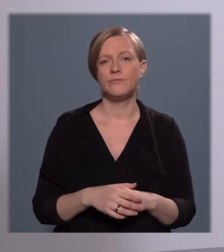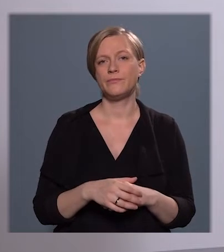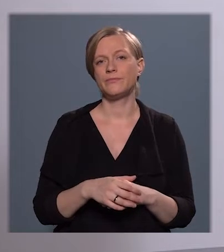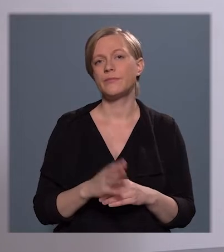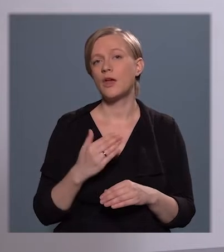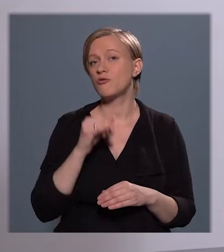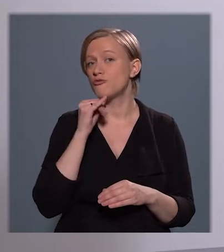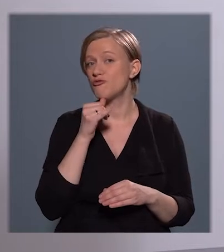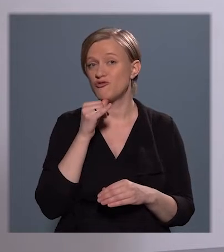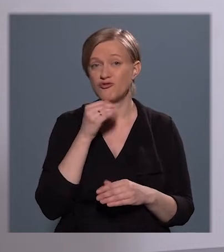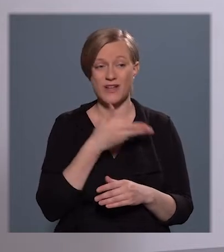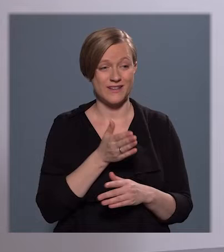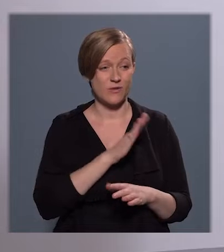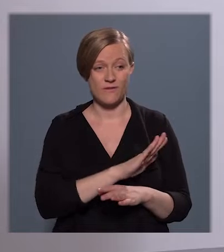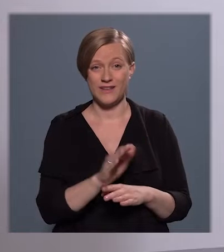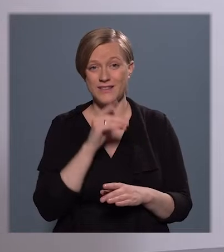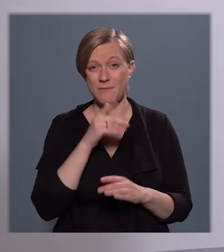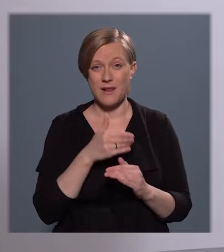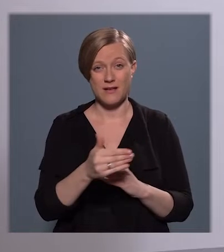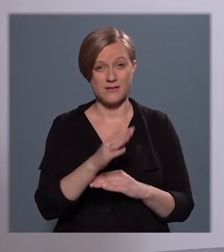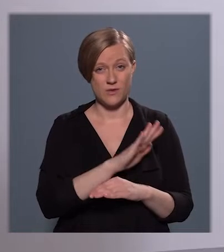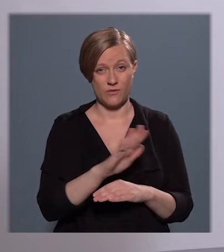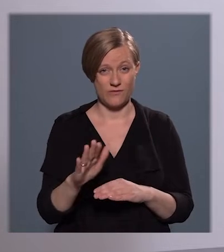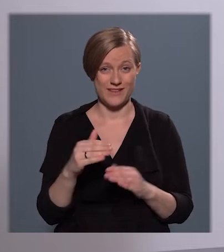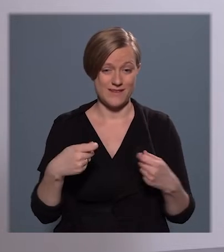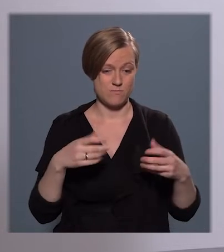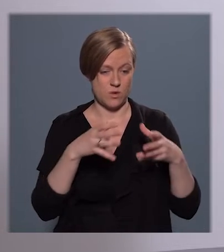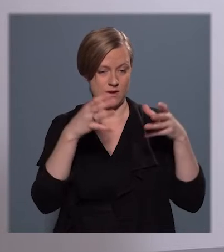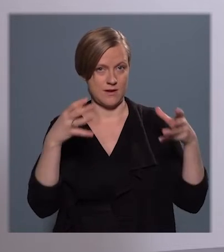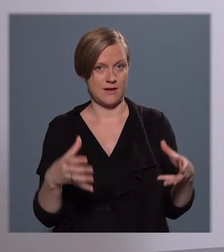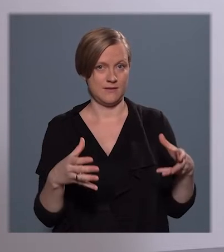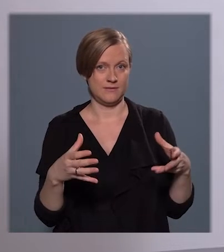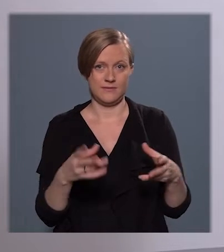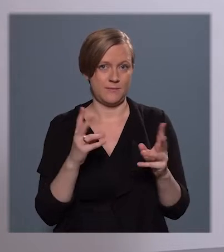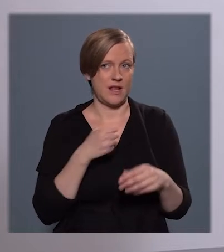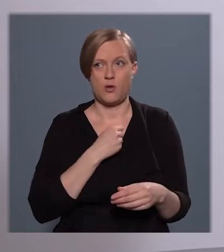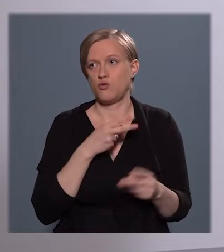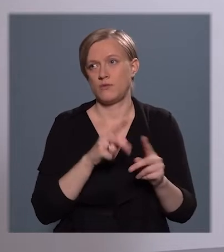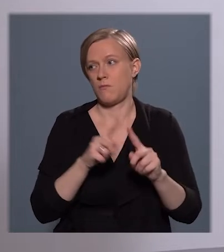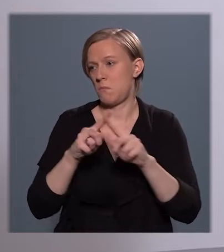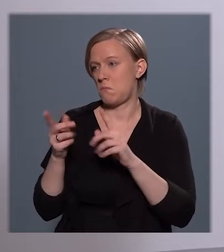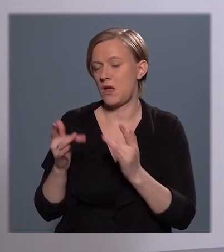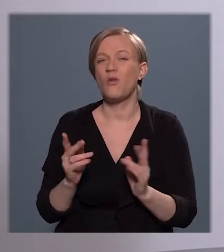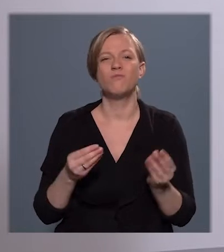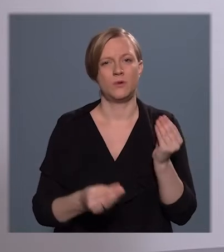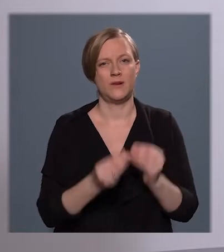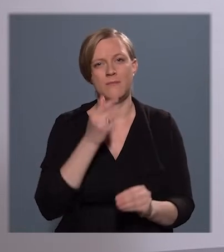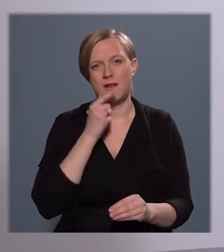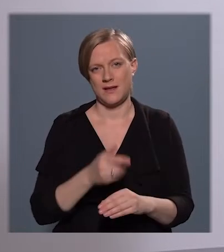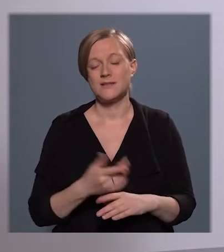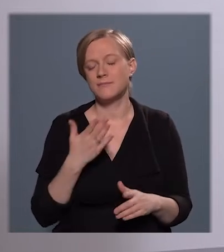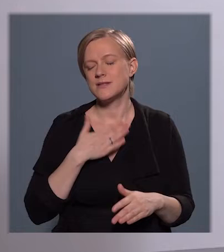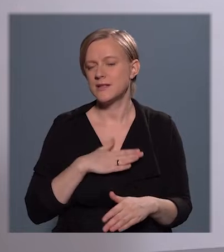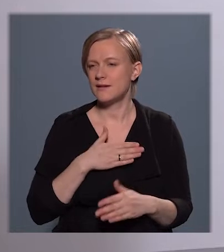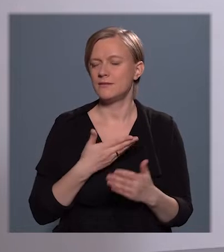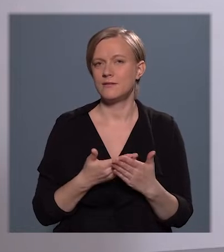ha nincs gazdája, vagy nem lesz gazdája egy épületnek, ezek nem kell a Hős utcában lenni, akkor ott problémák lesznek. Tehát mi azt